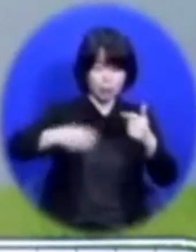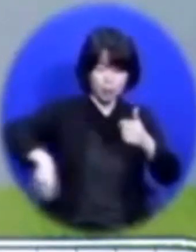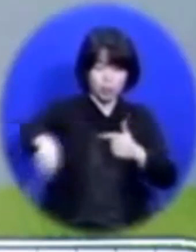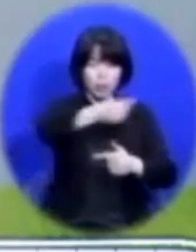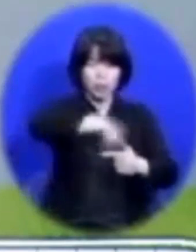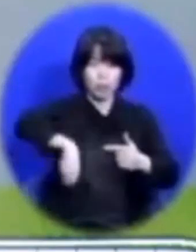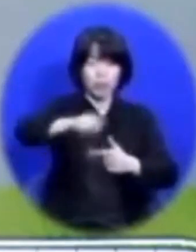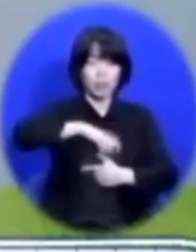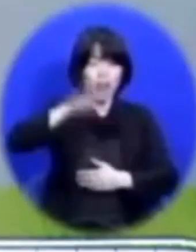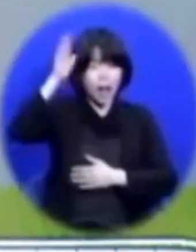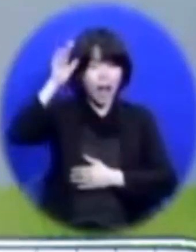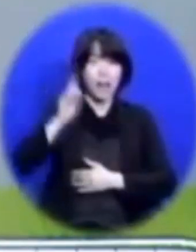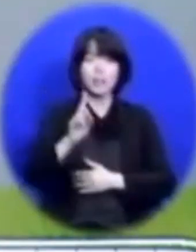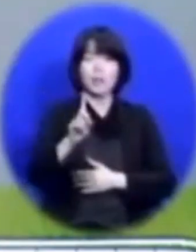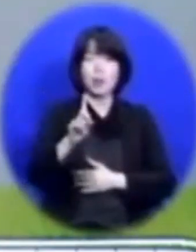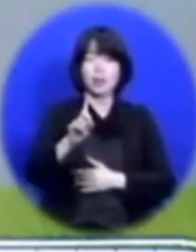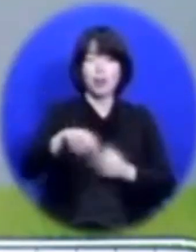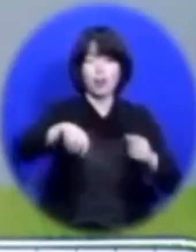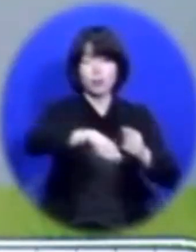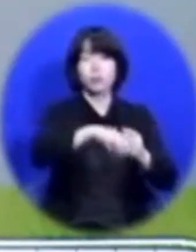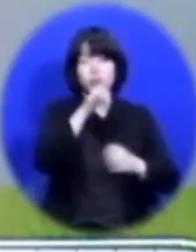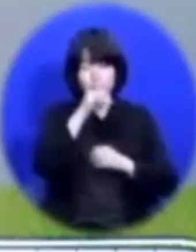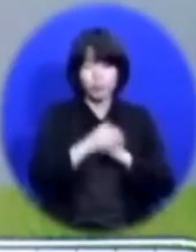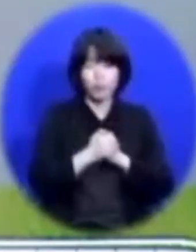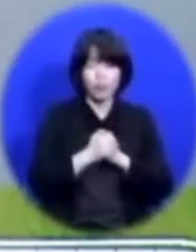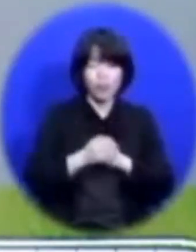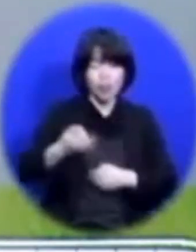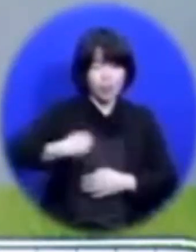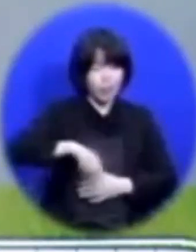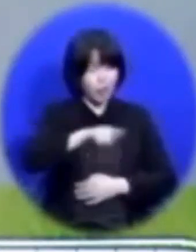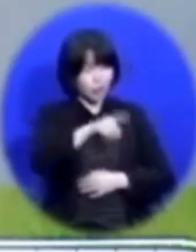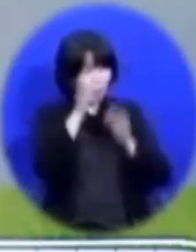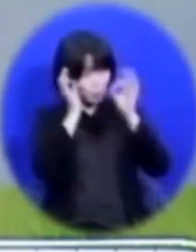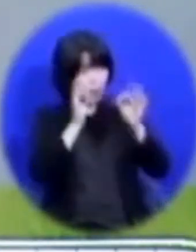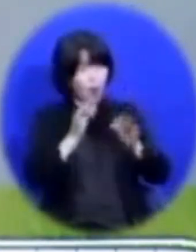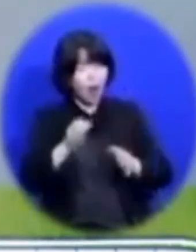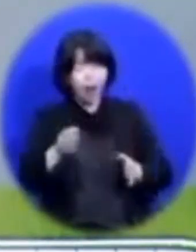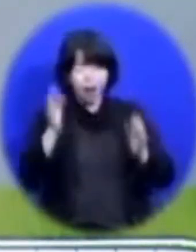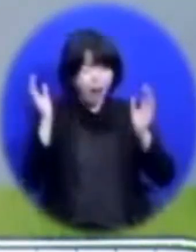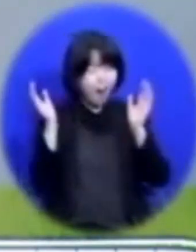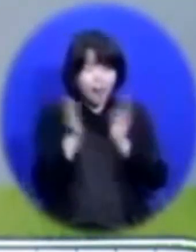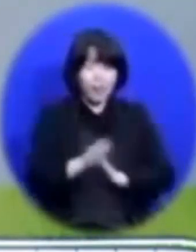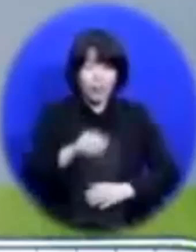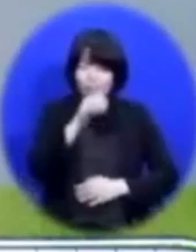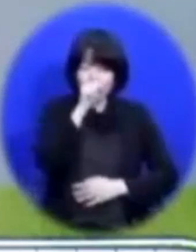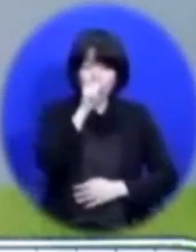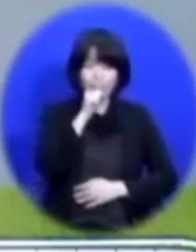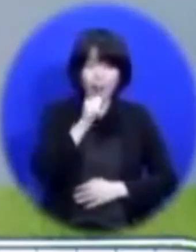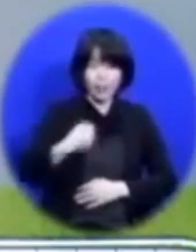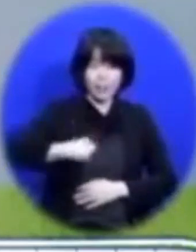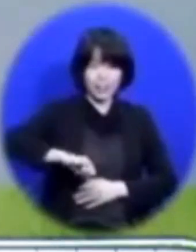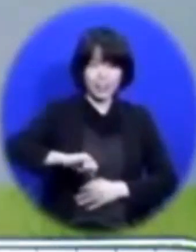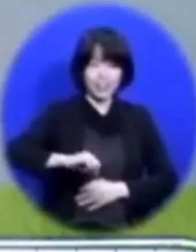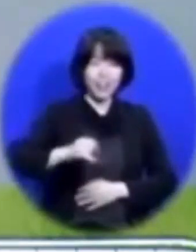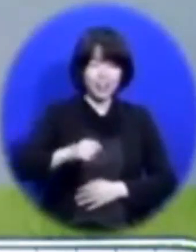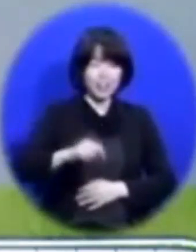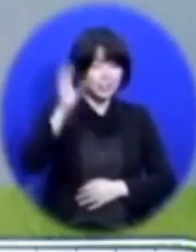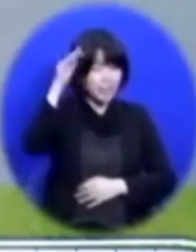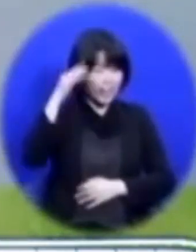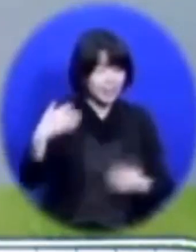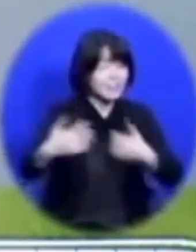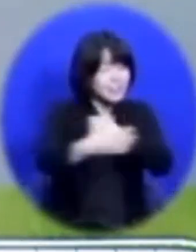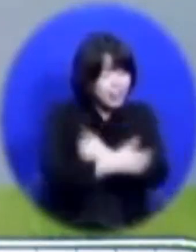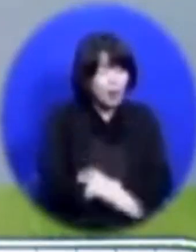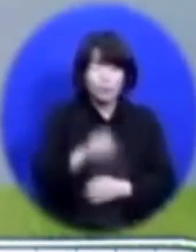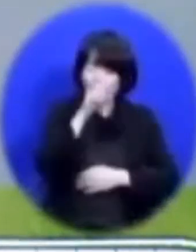나무줄기에묶여있었다.그모습을본 딸은너무기뻐서달려가 강아지를껴안고는아주 행복해